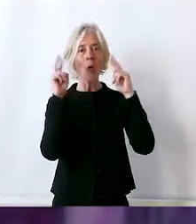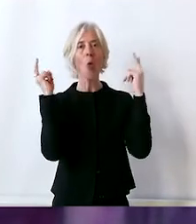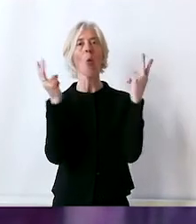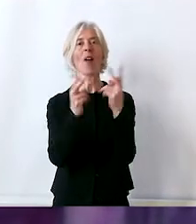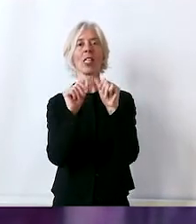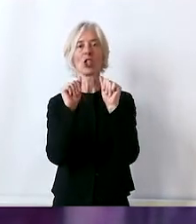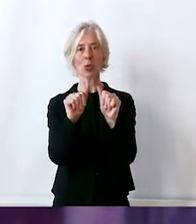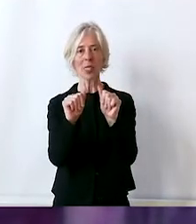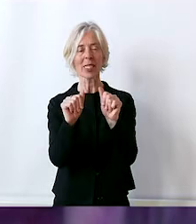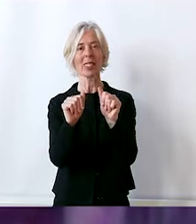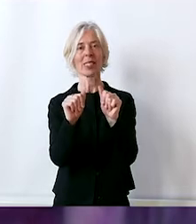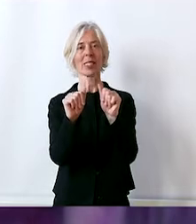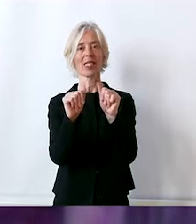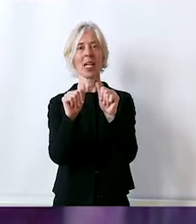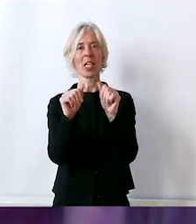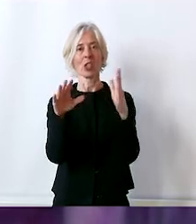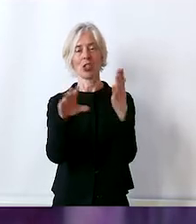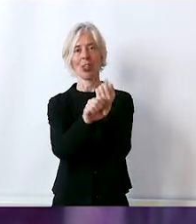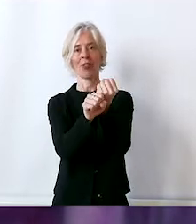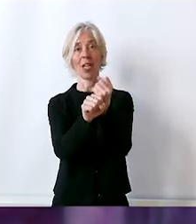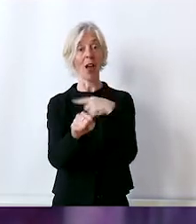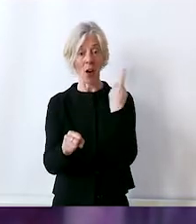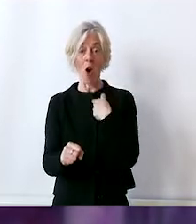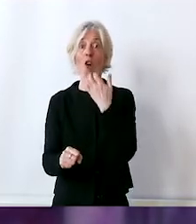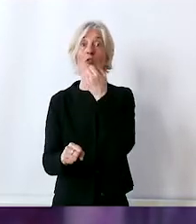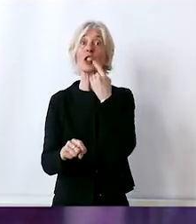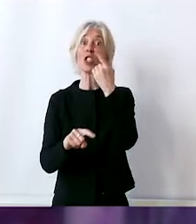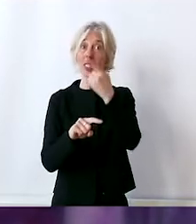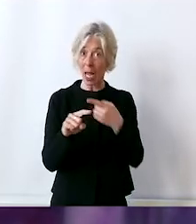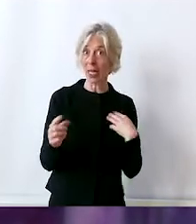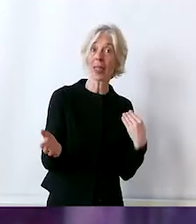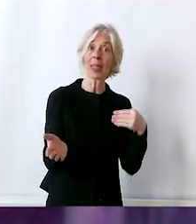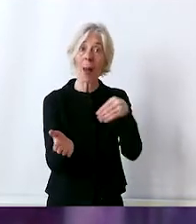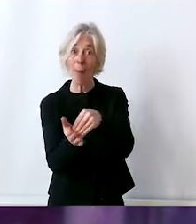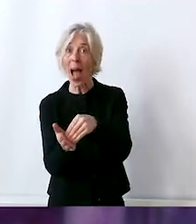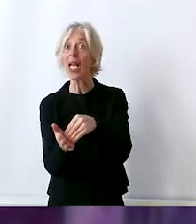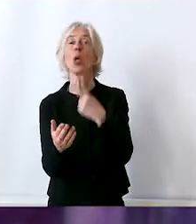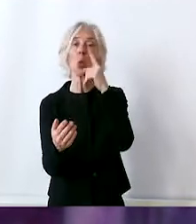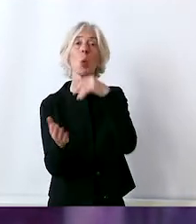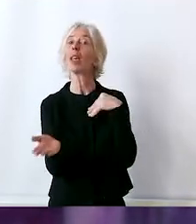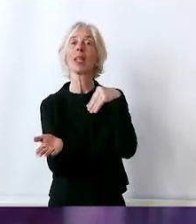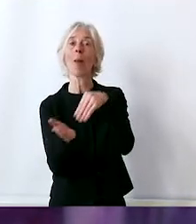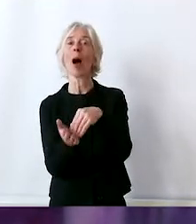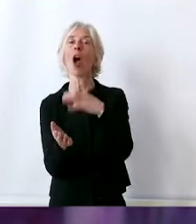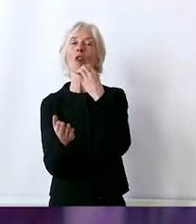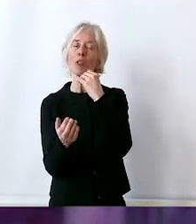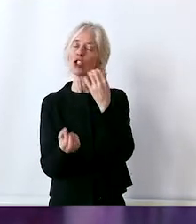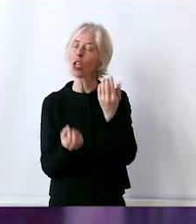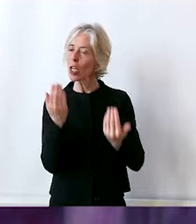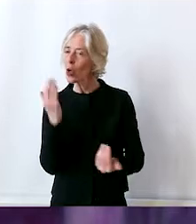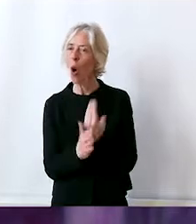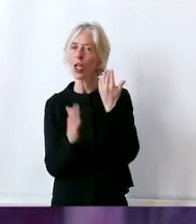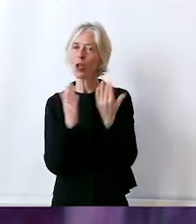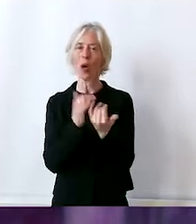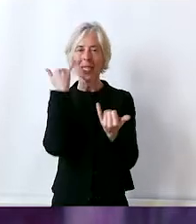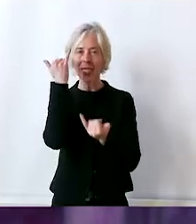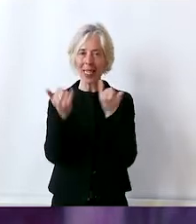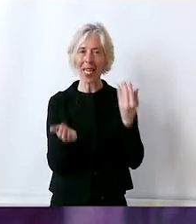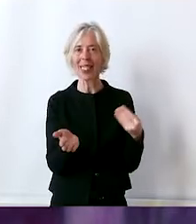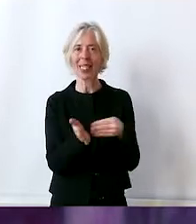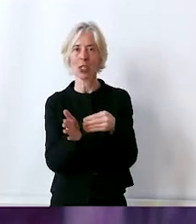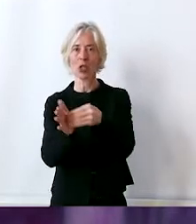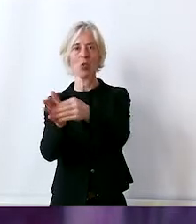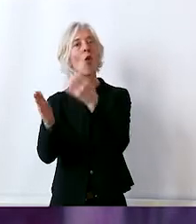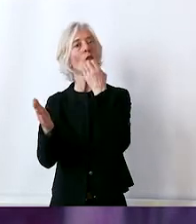herbeizuführen. Wir wollen Teil davon sein. Wir wollen nicht nur Teil, sondern auch Vorreiter sein und eben Anlass geben für andere,